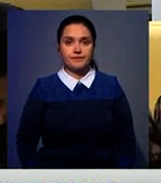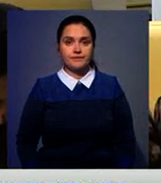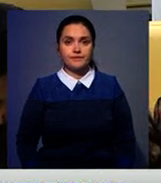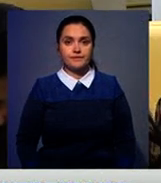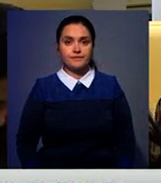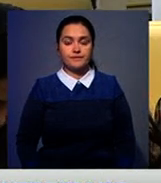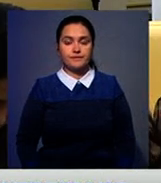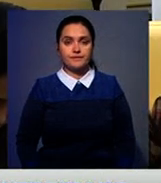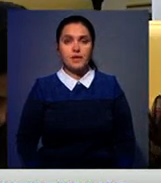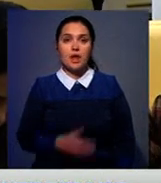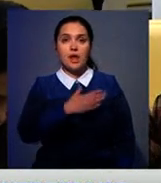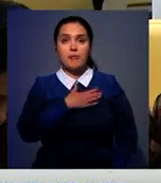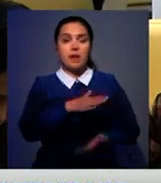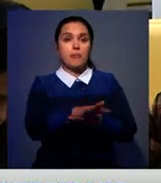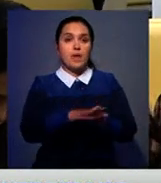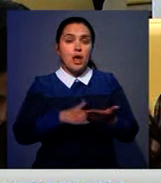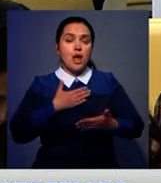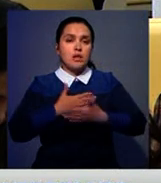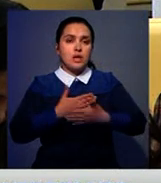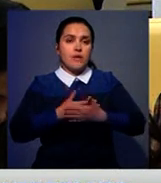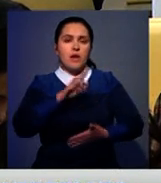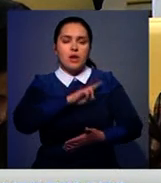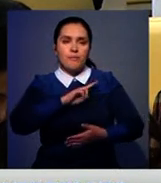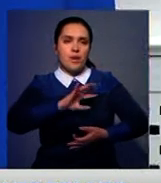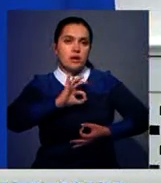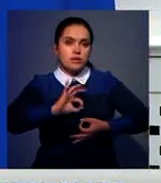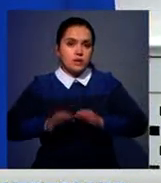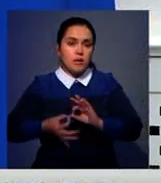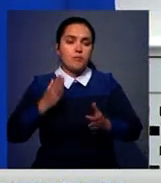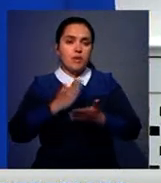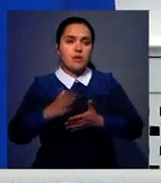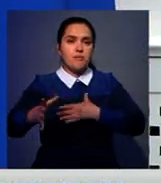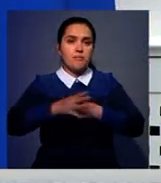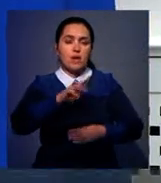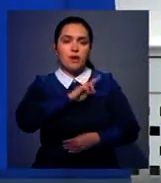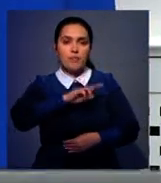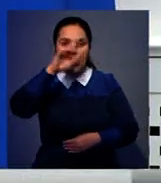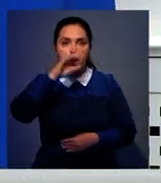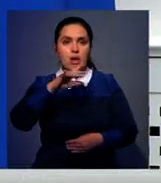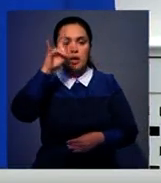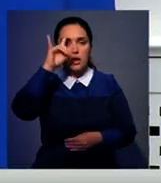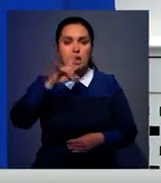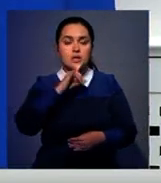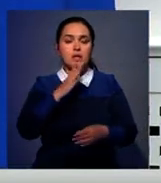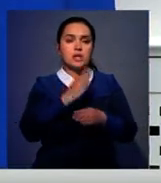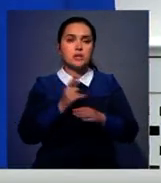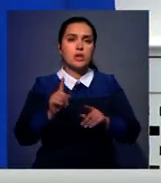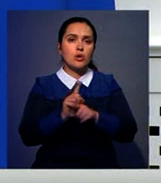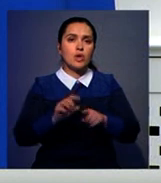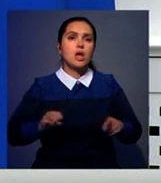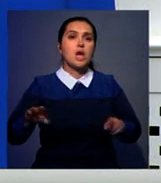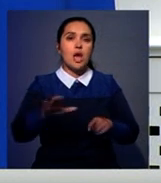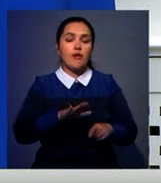leading countries. Мы продолжаем активно работать по углублению стратегического партнерства со всеми лидирующими странами